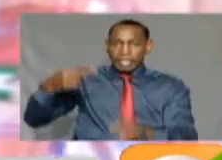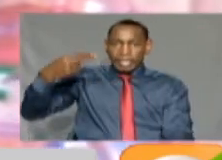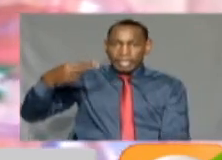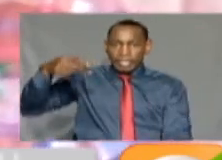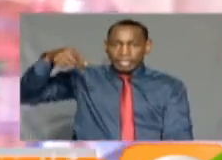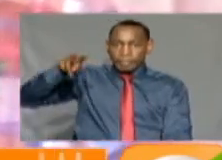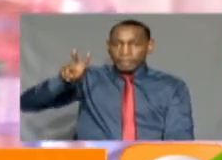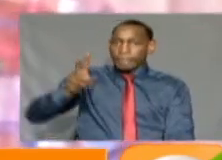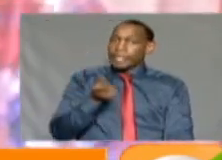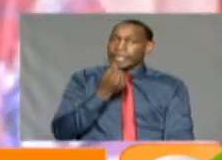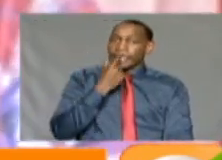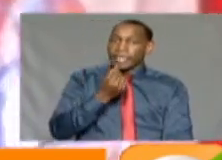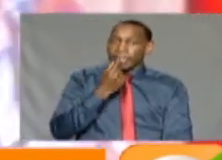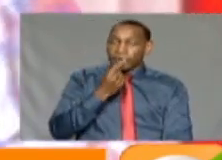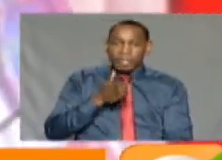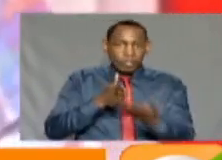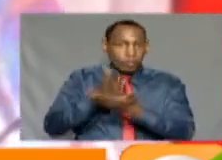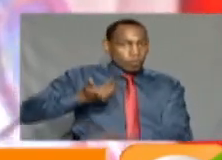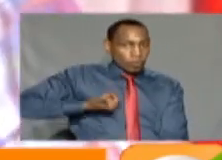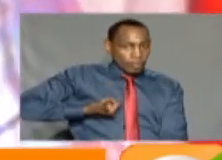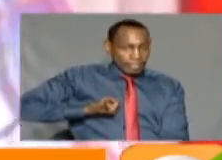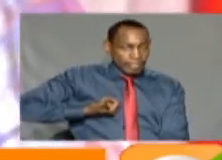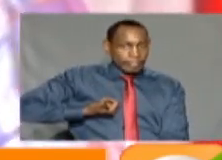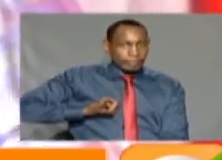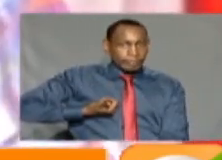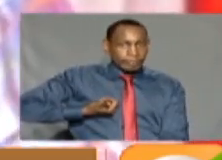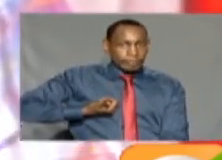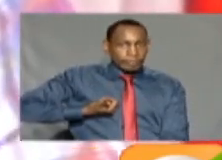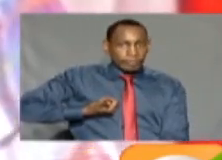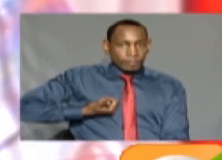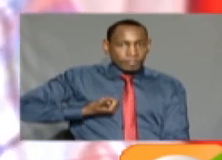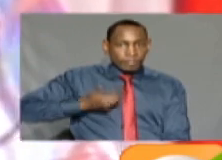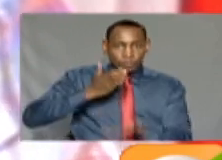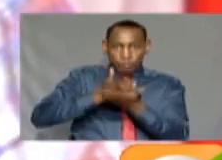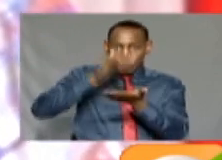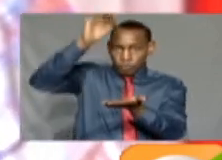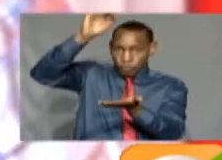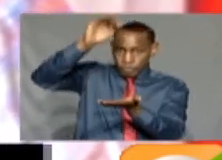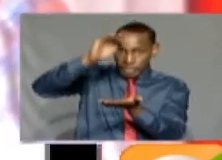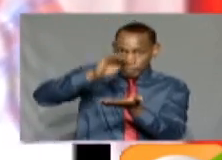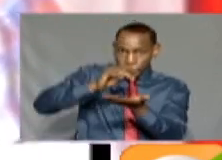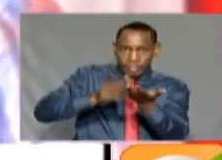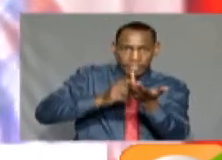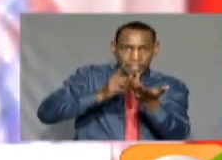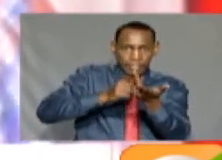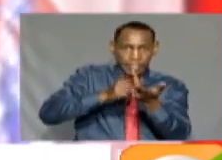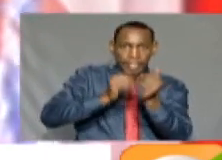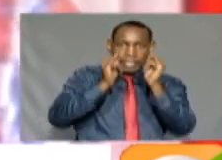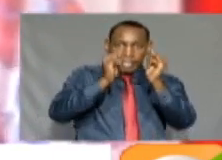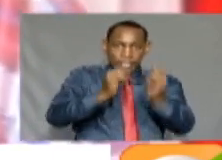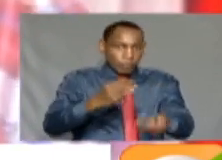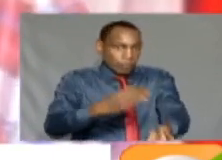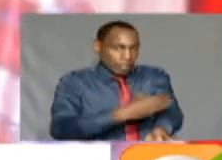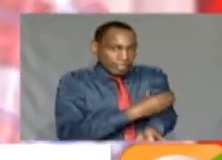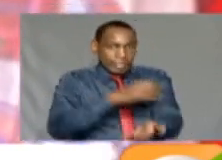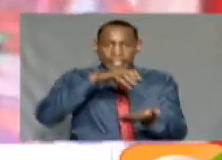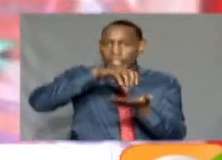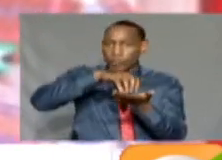HPV vaccine by our girls will lead to a reduction in the number of new cervical cancer